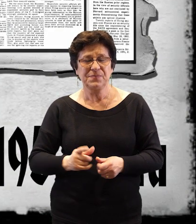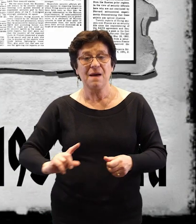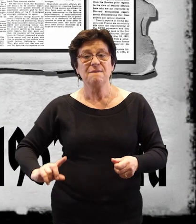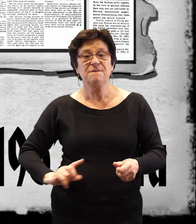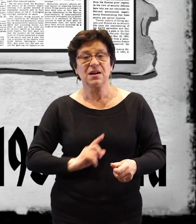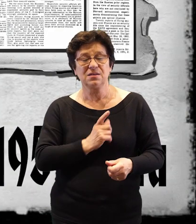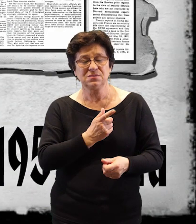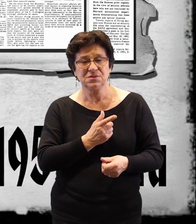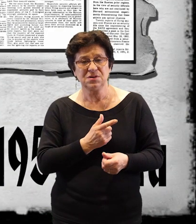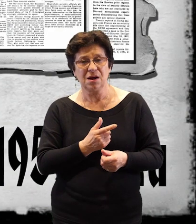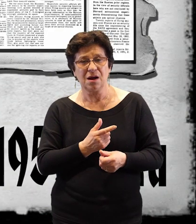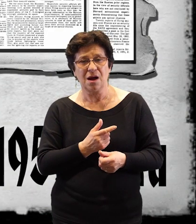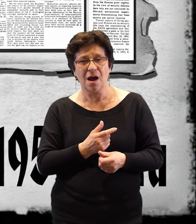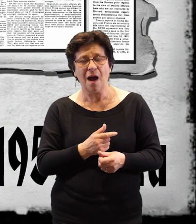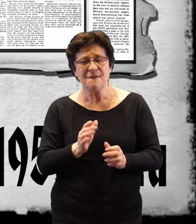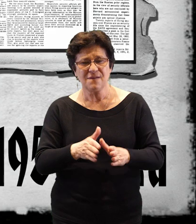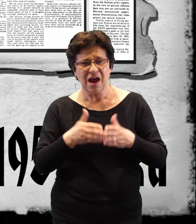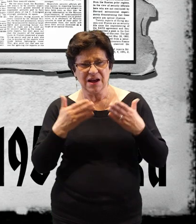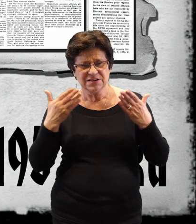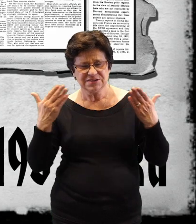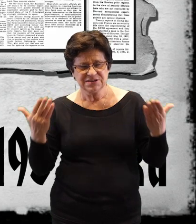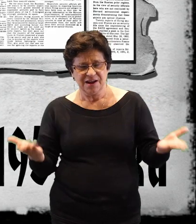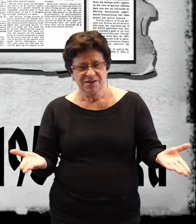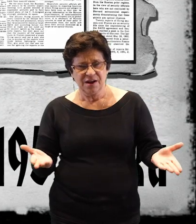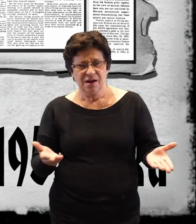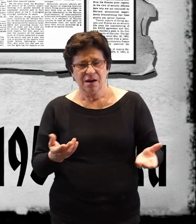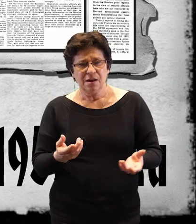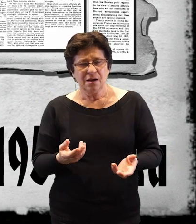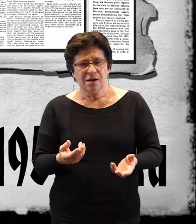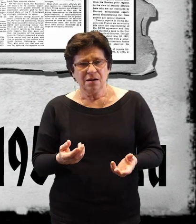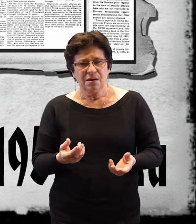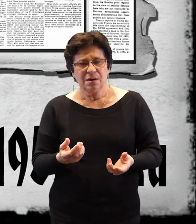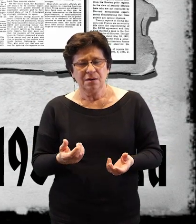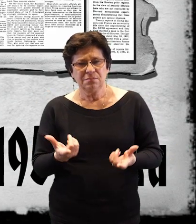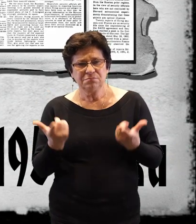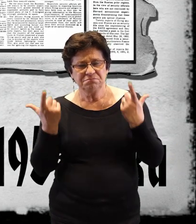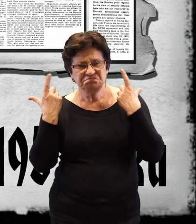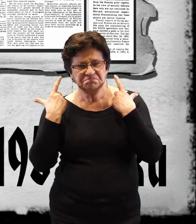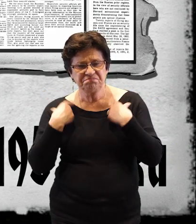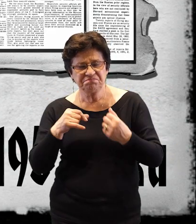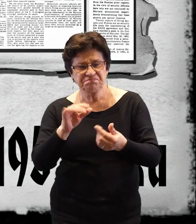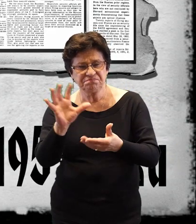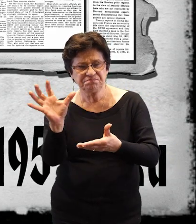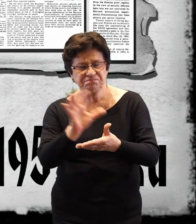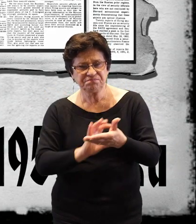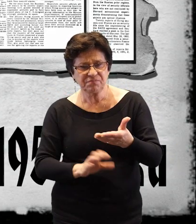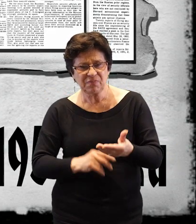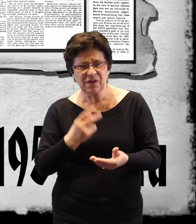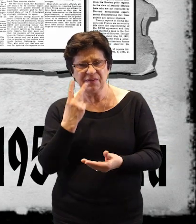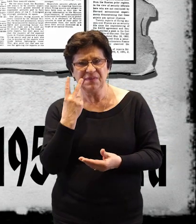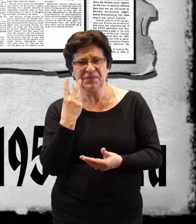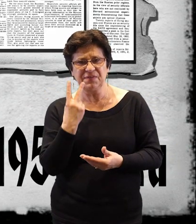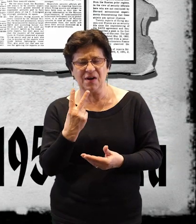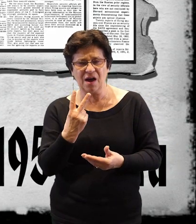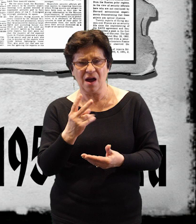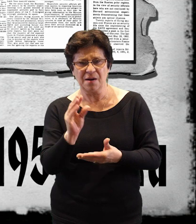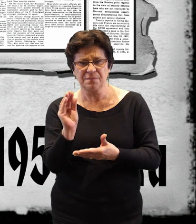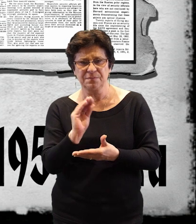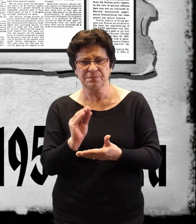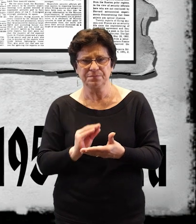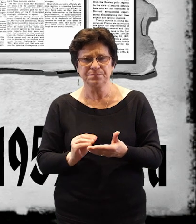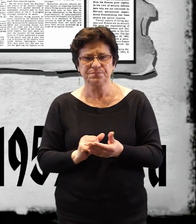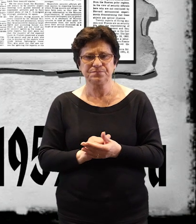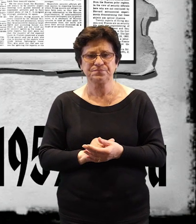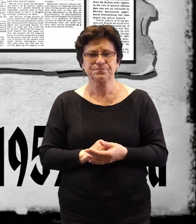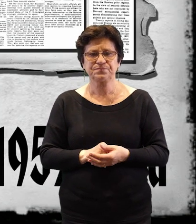Francja, w gazecie Français Soir pojawia się kolejny artykuł, dwa w zasadzie, bo jeden 7,